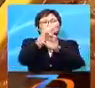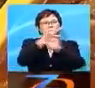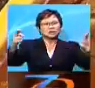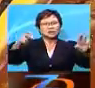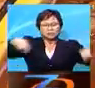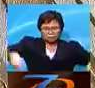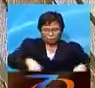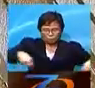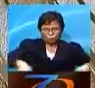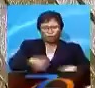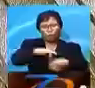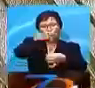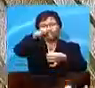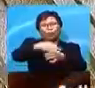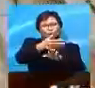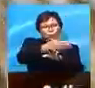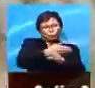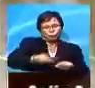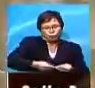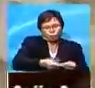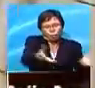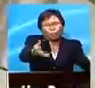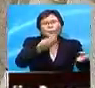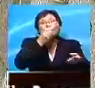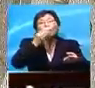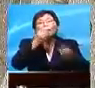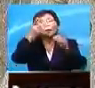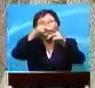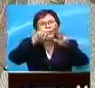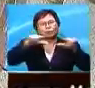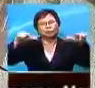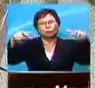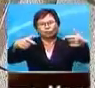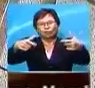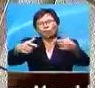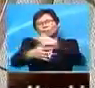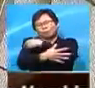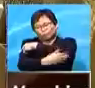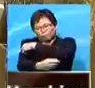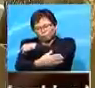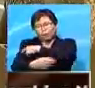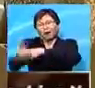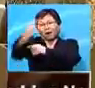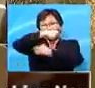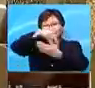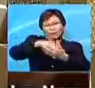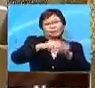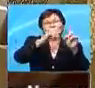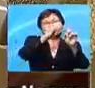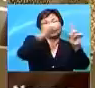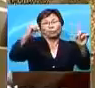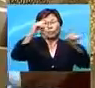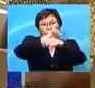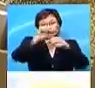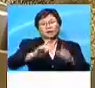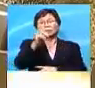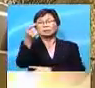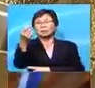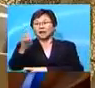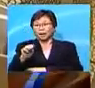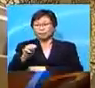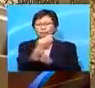di dapur menerusi undian sebelum mengedarkan makanan tersebut kepada golongan yang memerlukan hari ini seramai 100 kakitangan TM